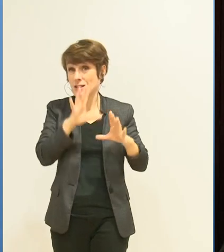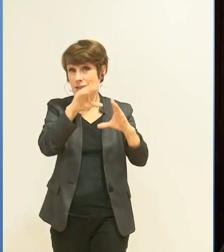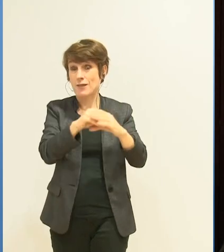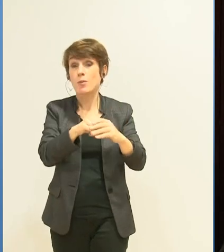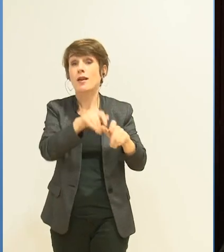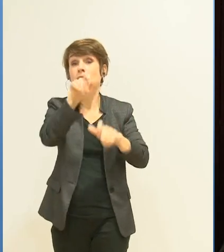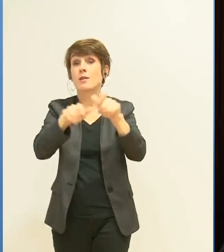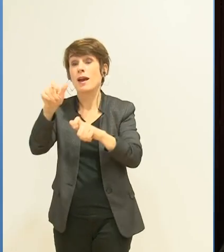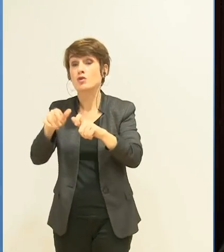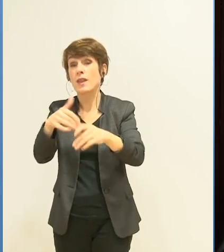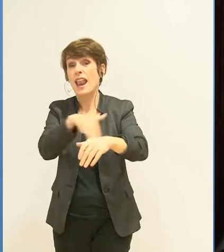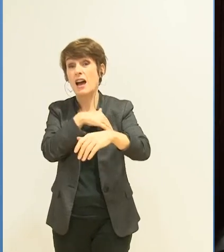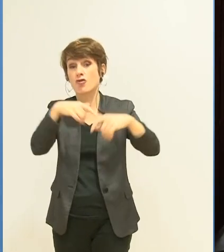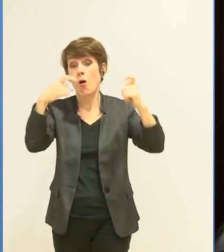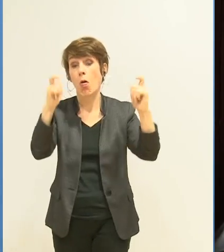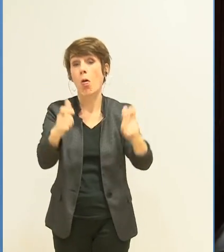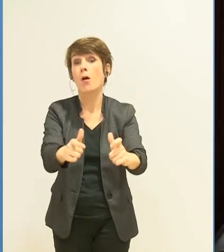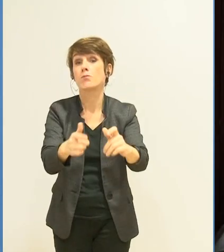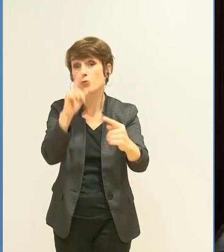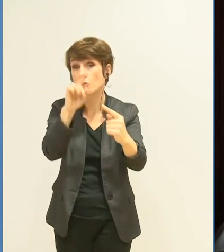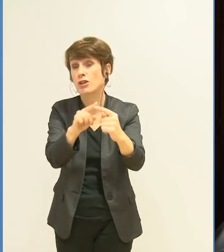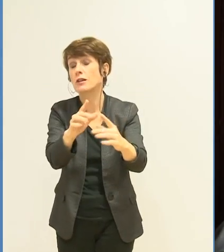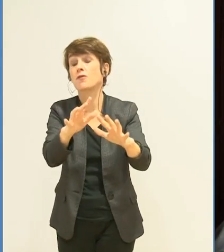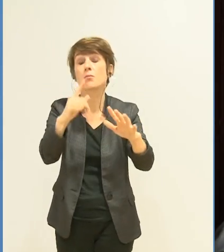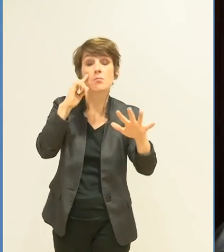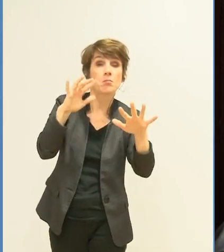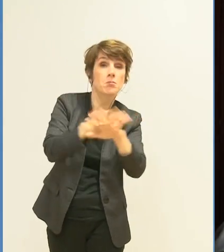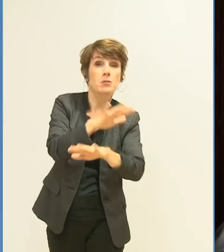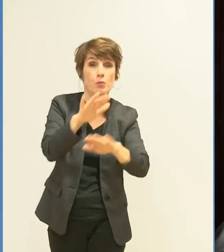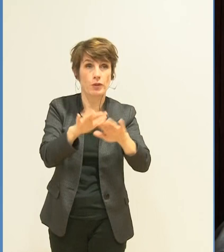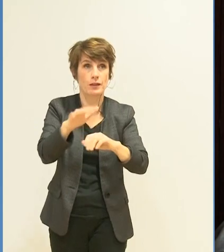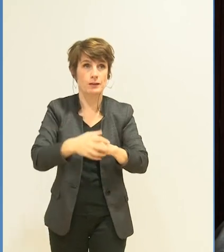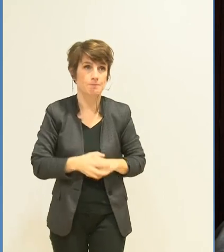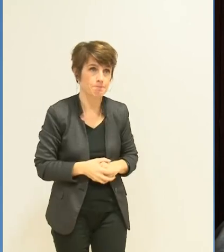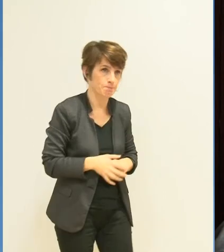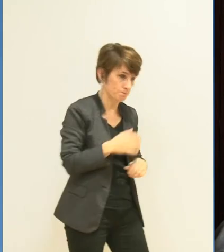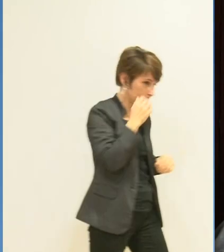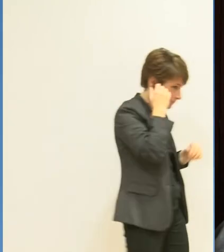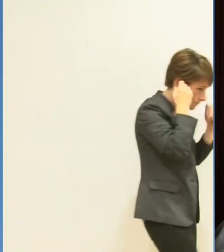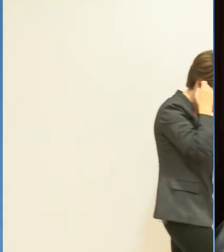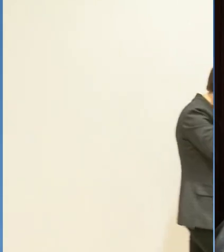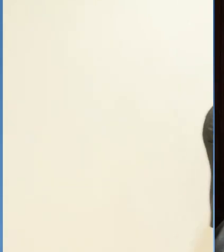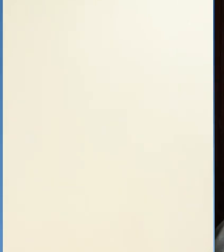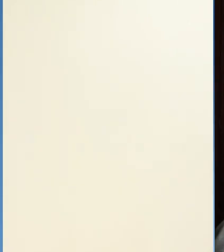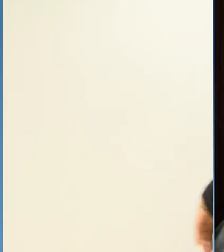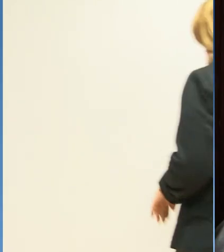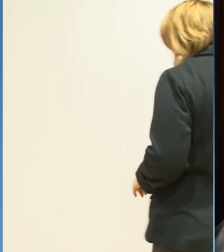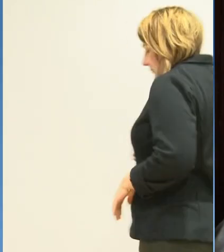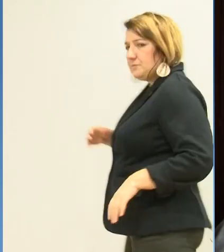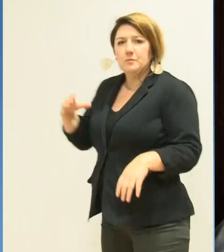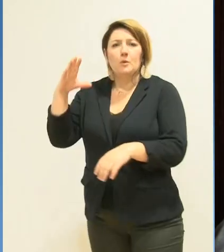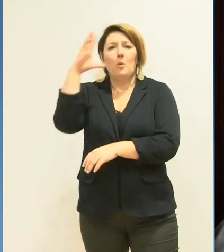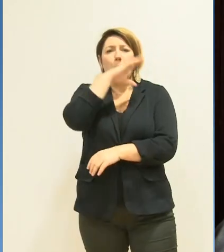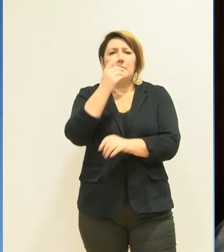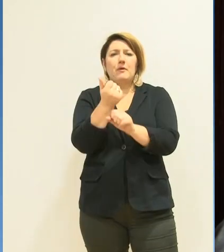et je vous rappellerai que il ya quelques années quand on avait mis en place la réforme des rythmes scolaires